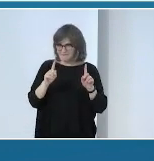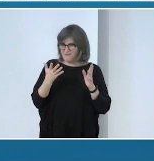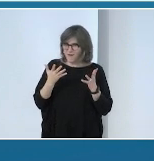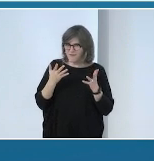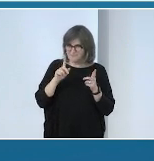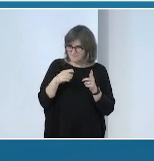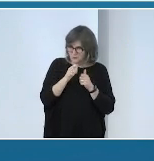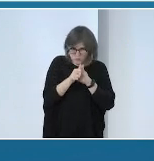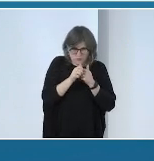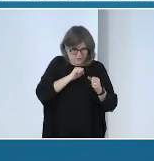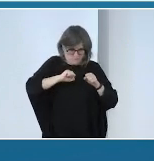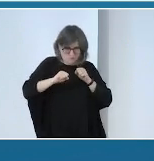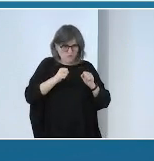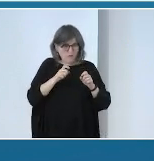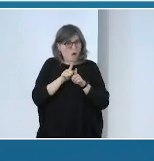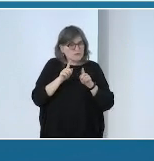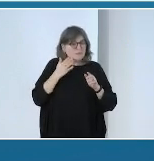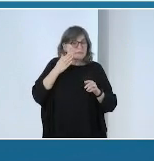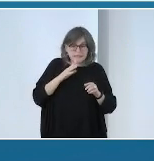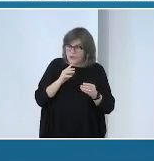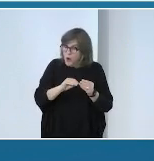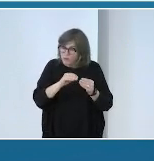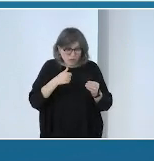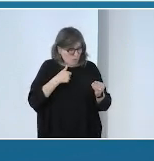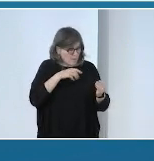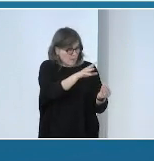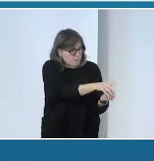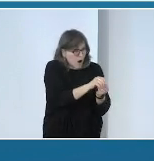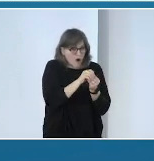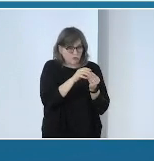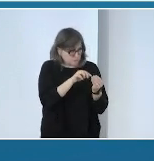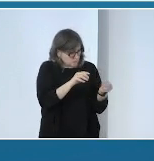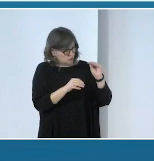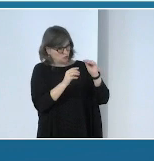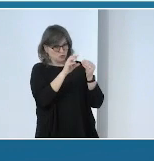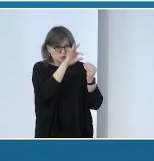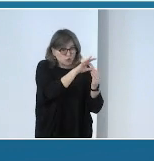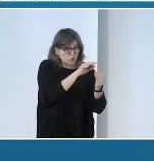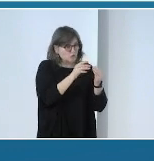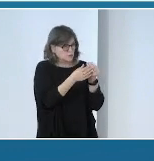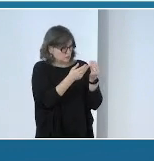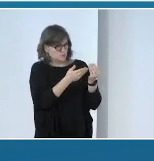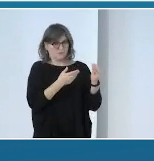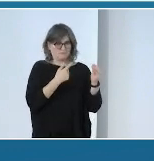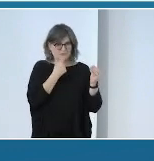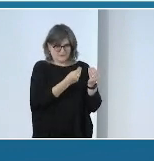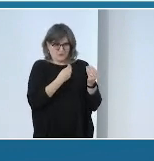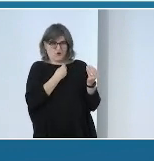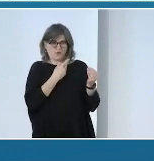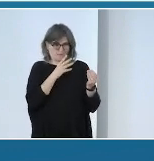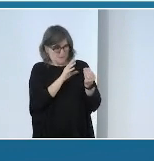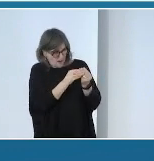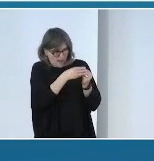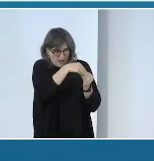sens. Par leur manipulation. Si je manipule je vais avoir des